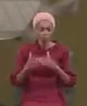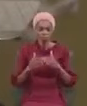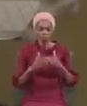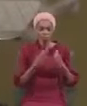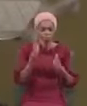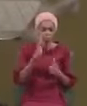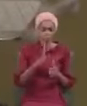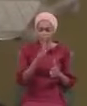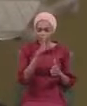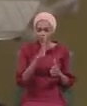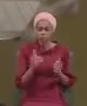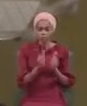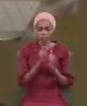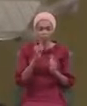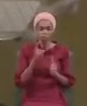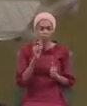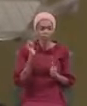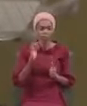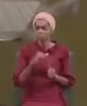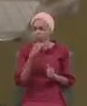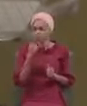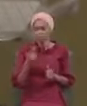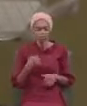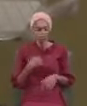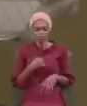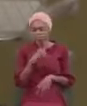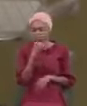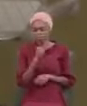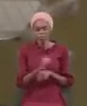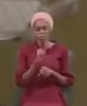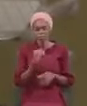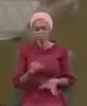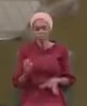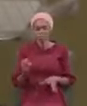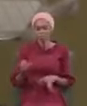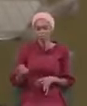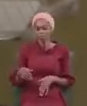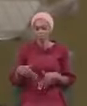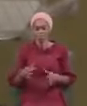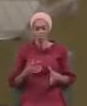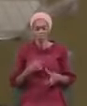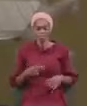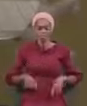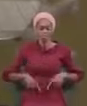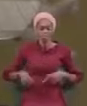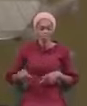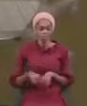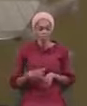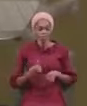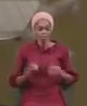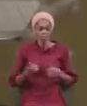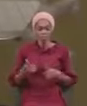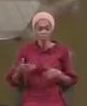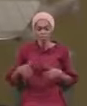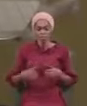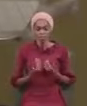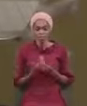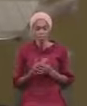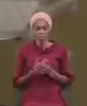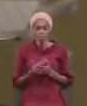maintenant je suis pas ouvrier et qui font là-bas bon non il n a pas de différence c'est va nous aider au nom